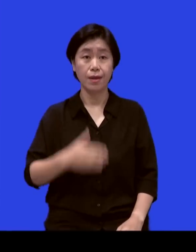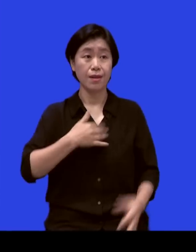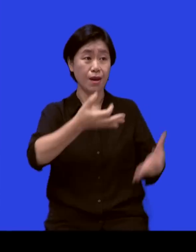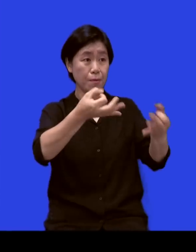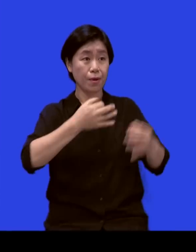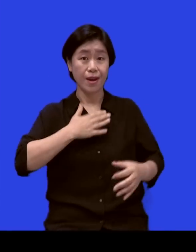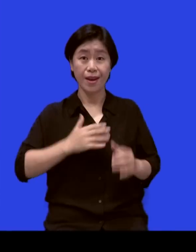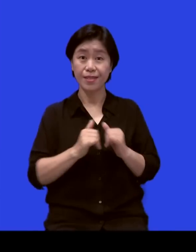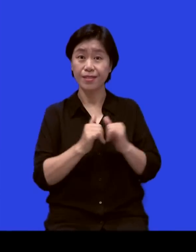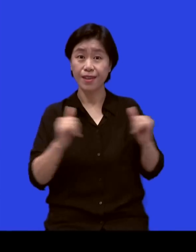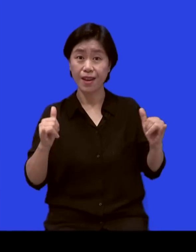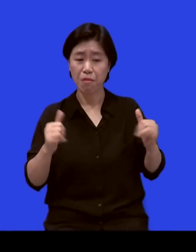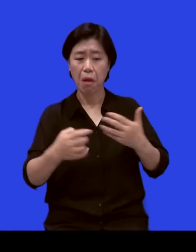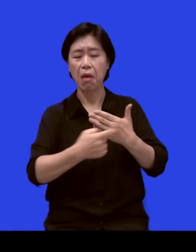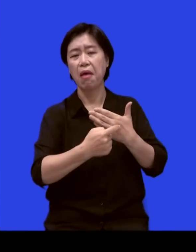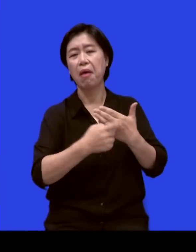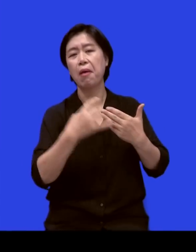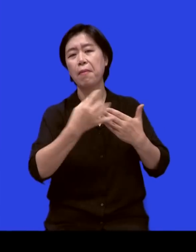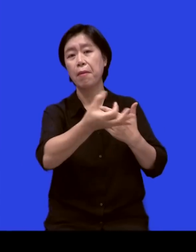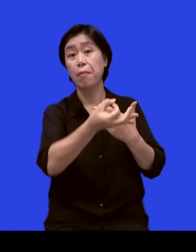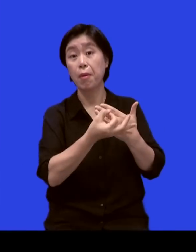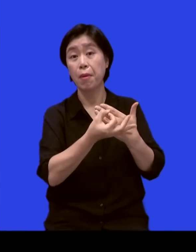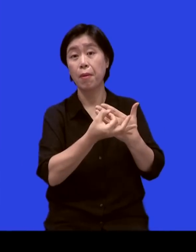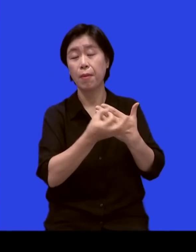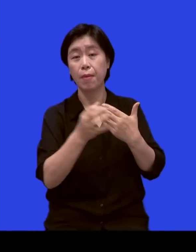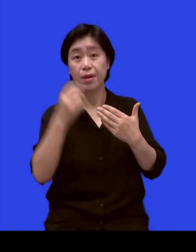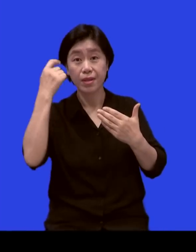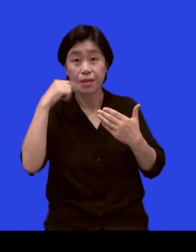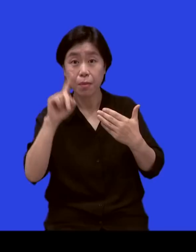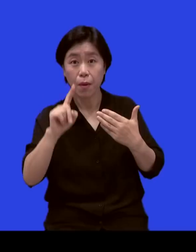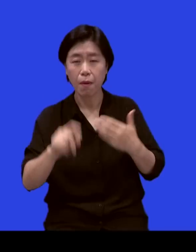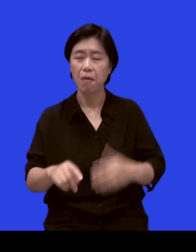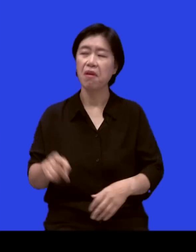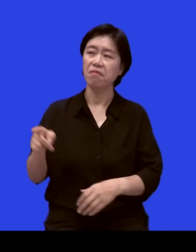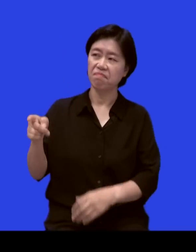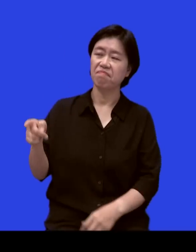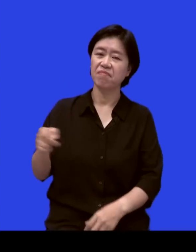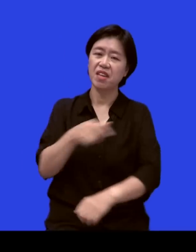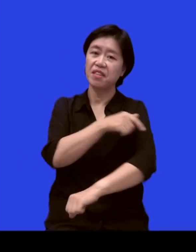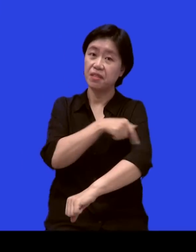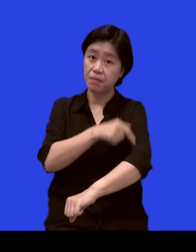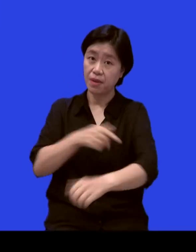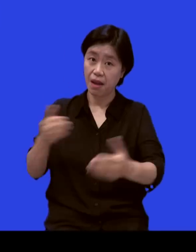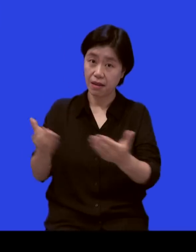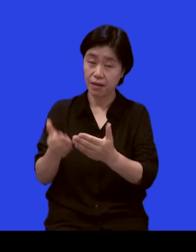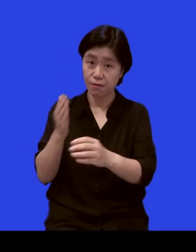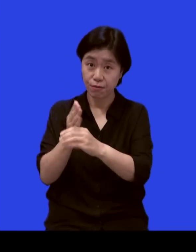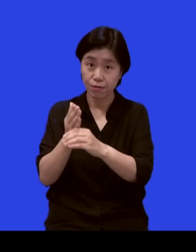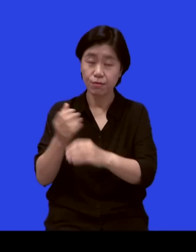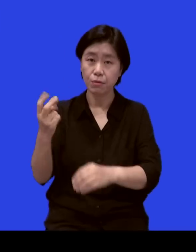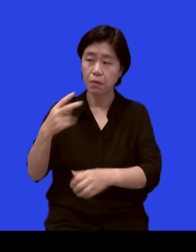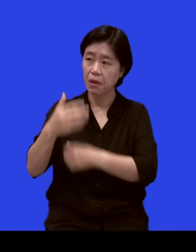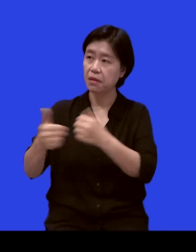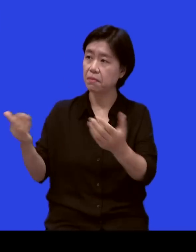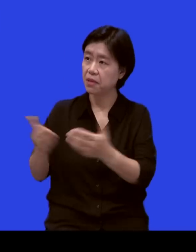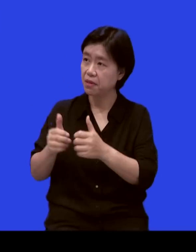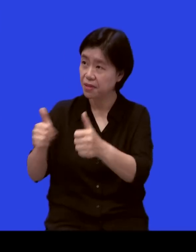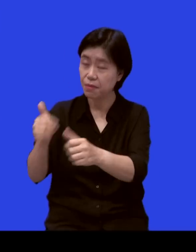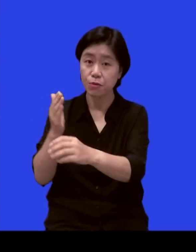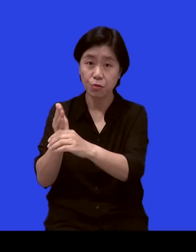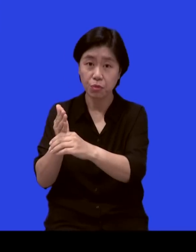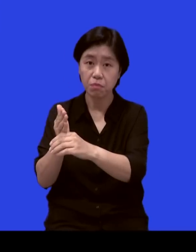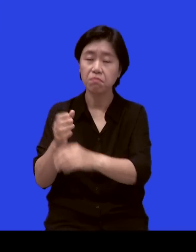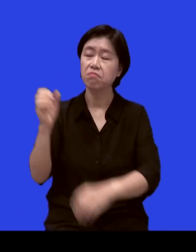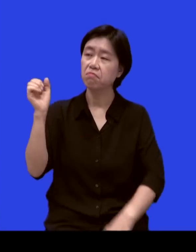실상을 100% 모르는 분들은 그냥 표면적으로 봤을 때는 저 사람은 안수 집사고 저 사람은 그래도 하나님을 열심히 하고